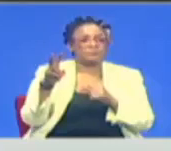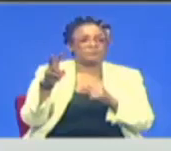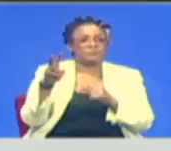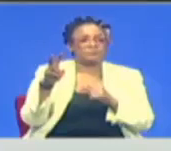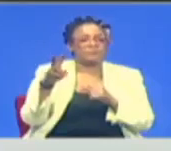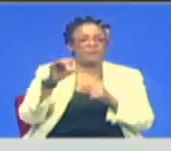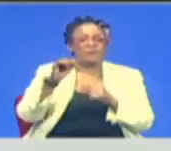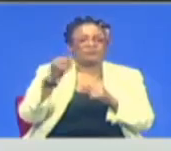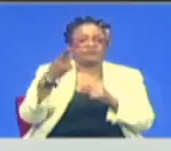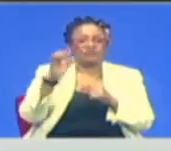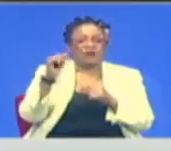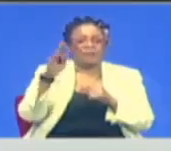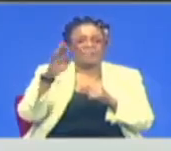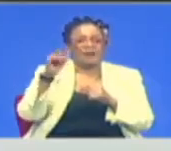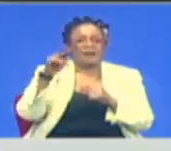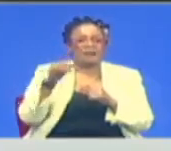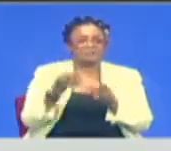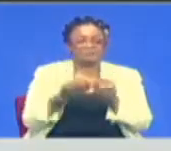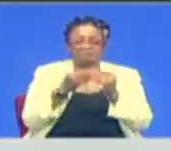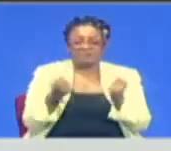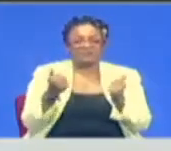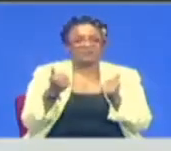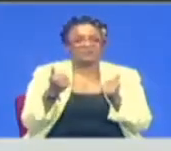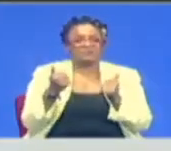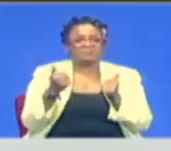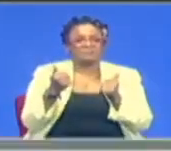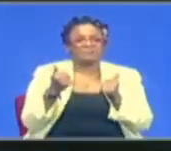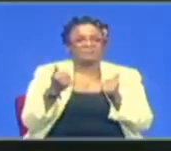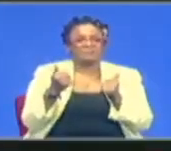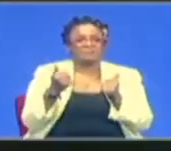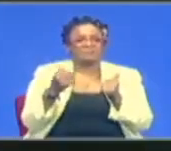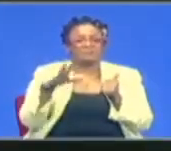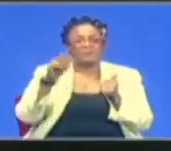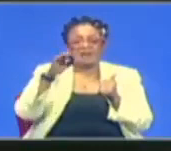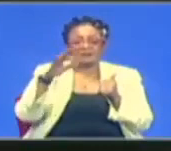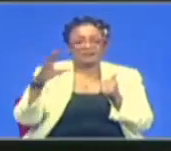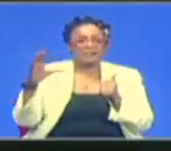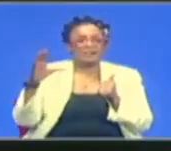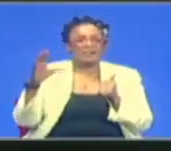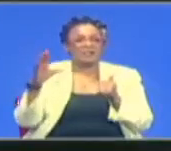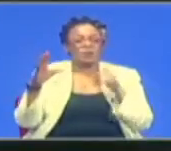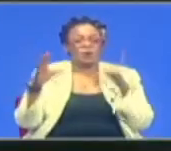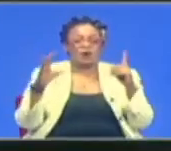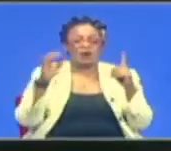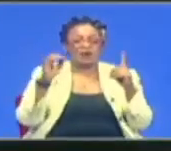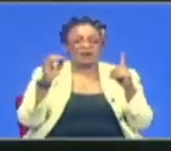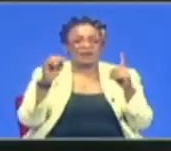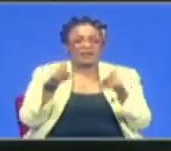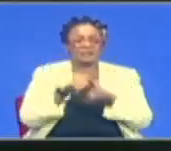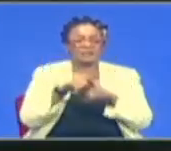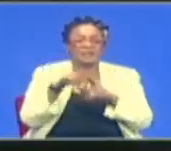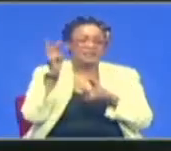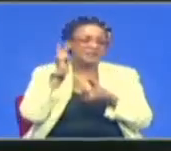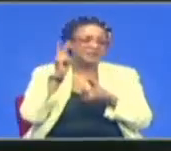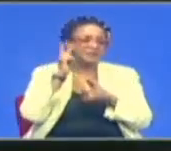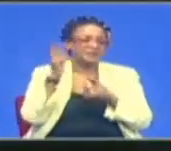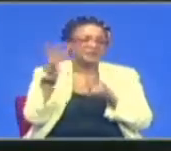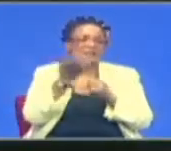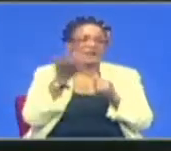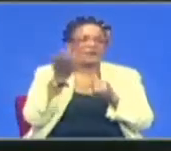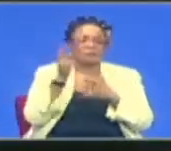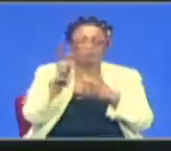Shabana FC beat Kenyan Premier League side AFC Leopards 1-0 at the Gusii Stadium to win